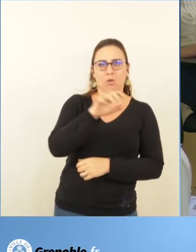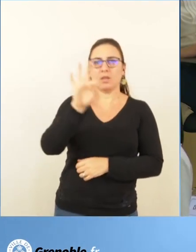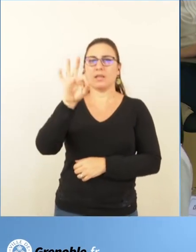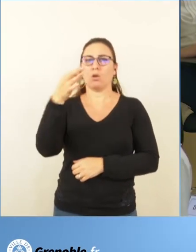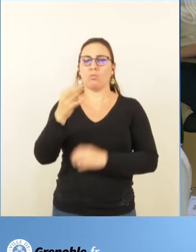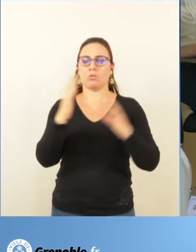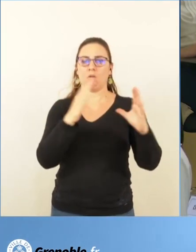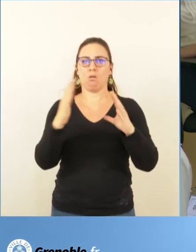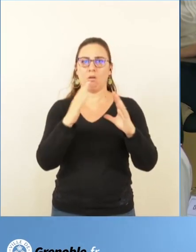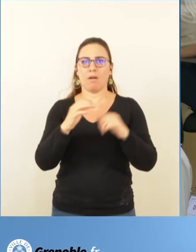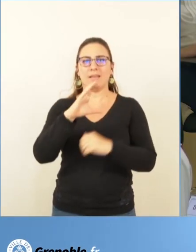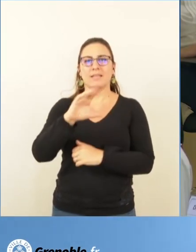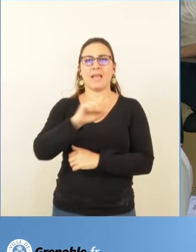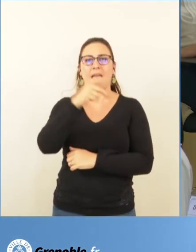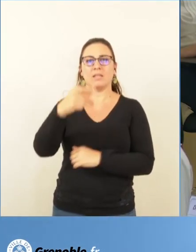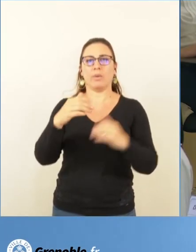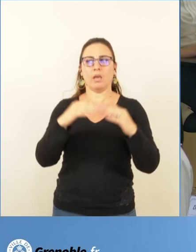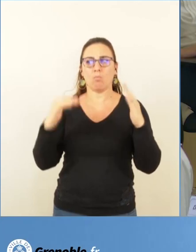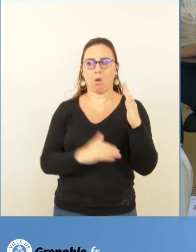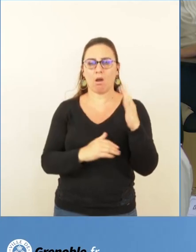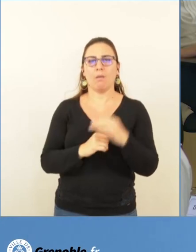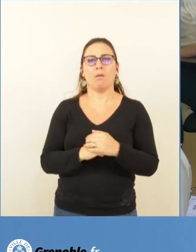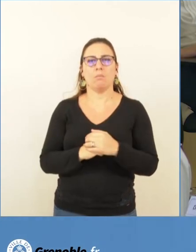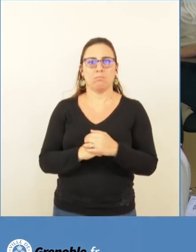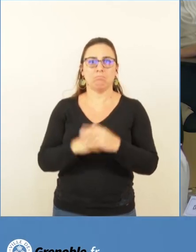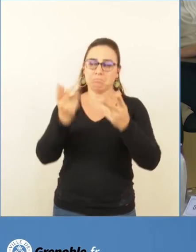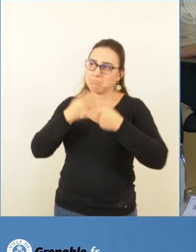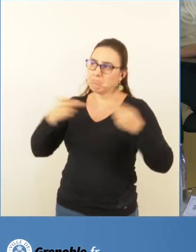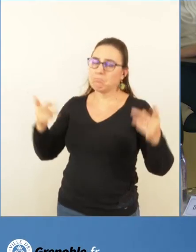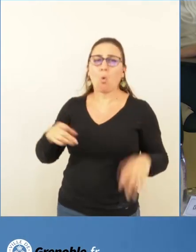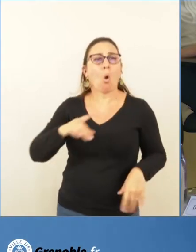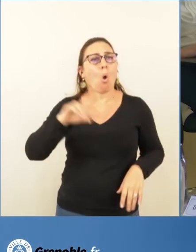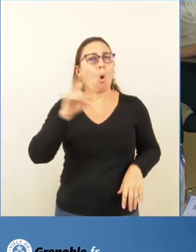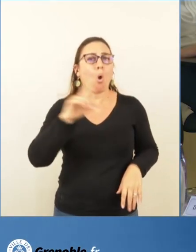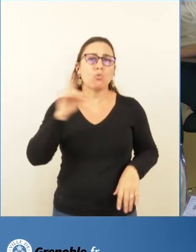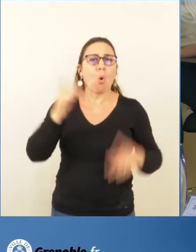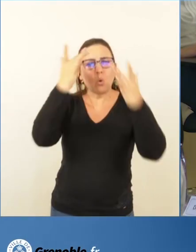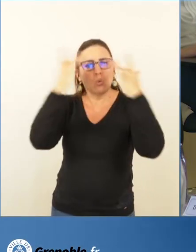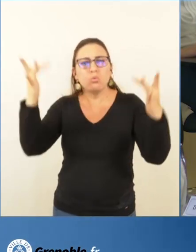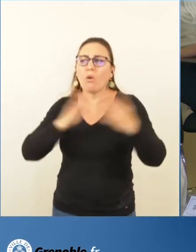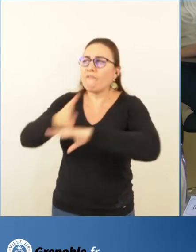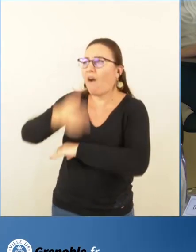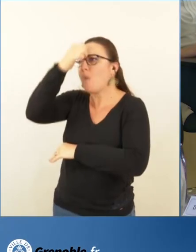des CSP moins qui disent ne pas avoir envie de consommer de la culture donc en fait